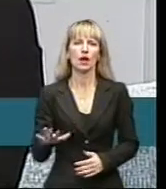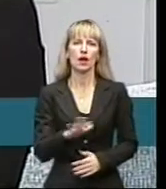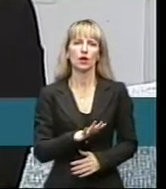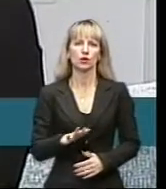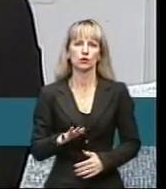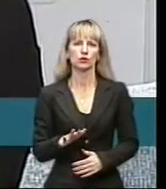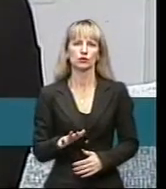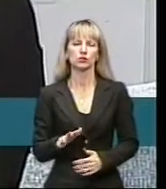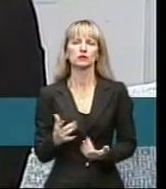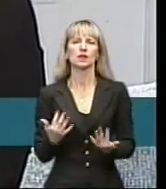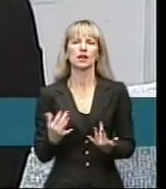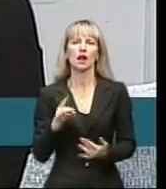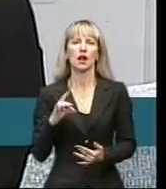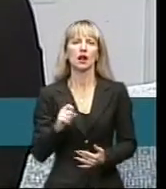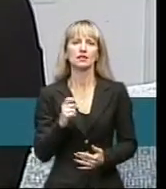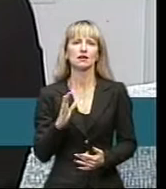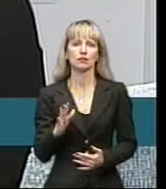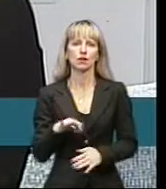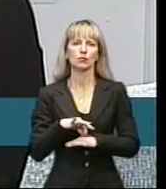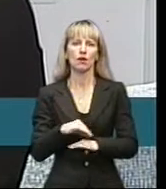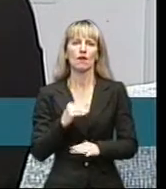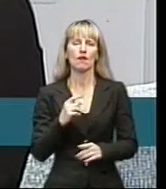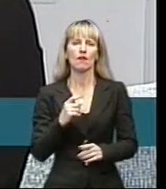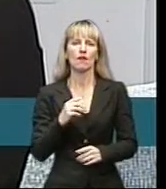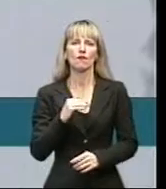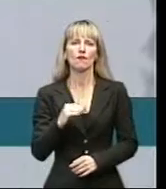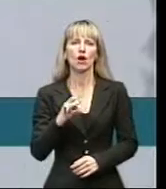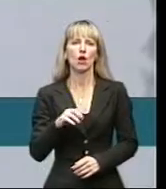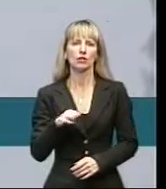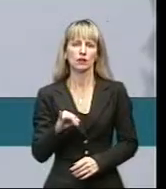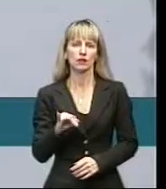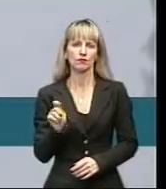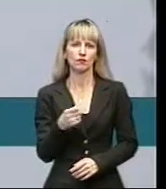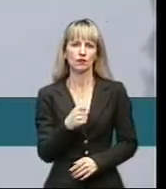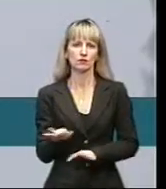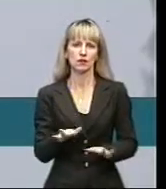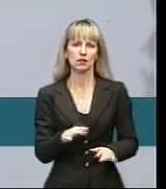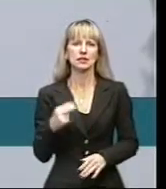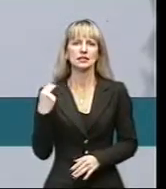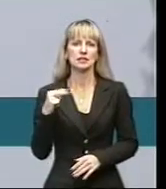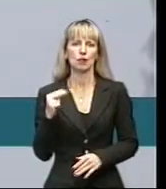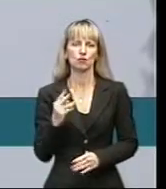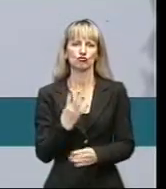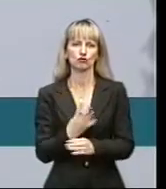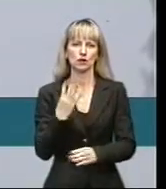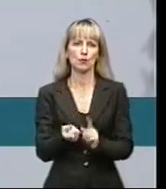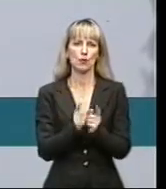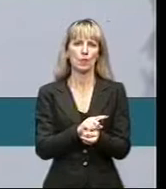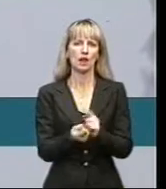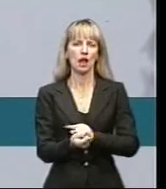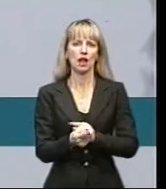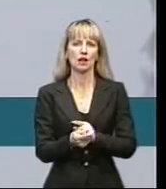краю декілька разів проходили фронти. Ну, саме Запоріжжя 4 рази міняло владу. Тут були